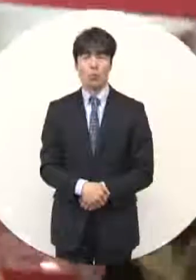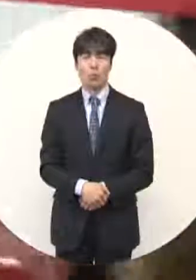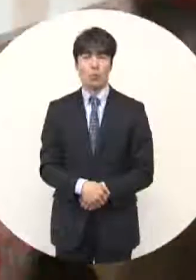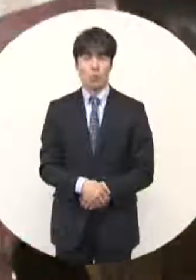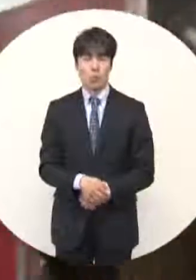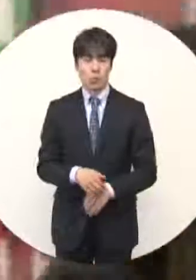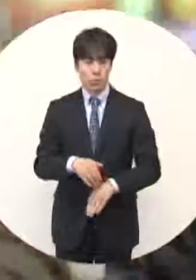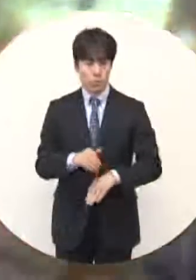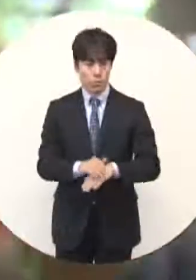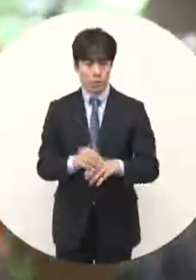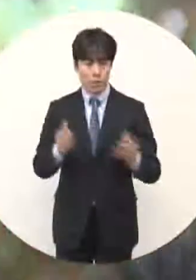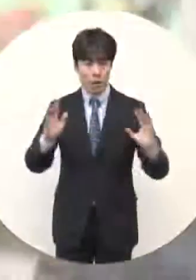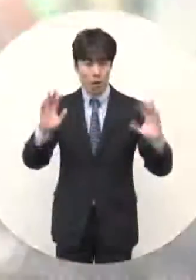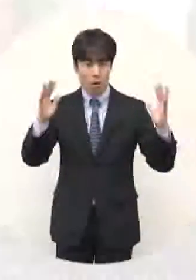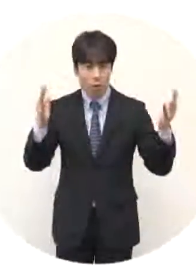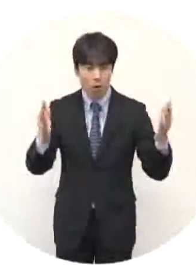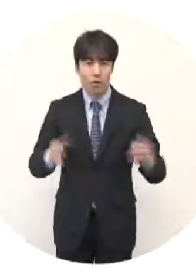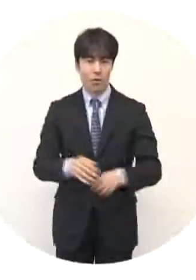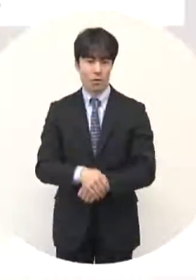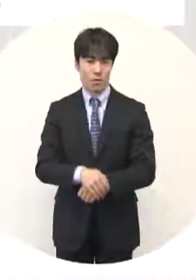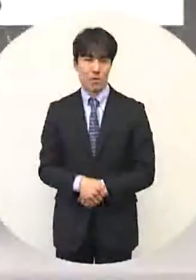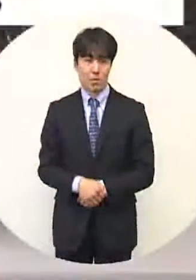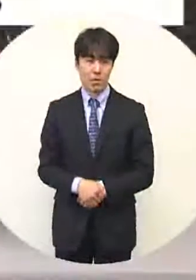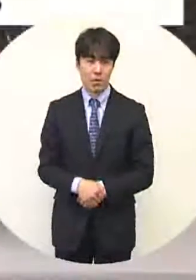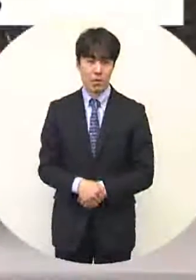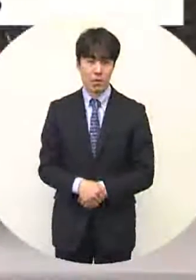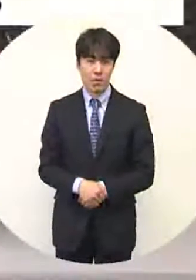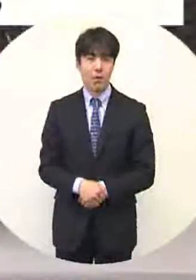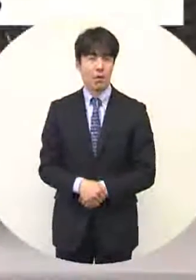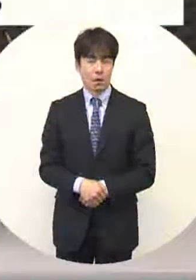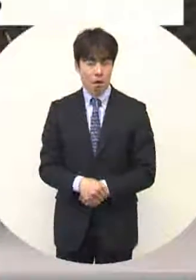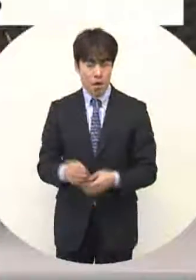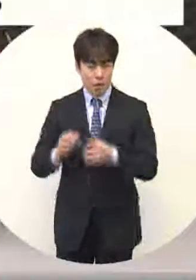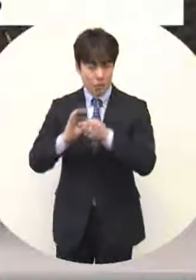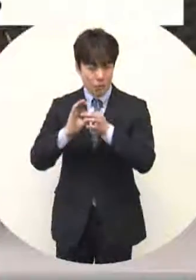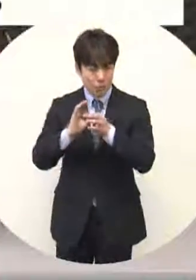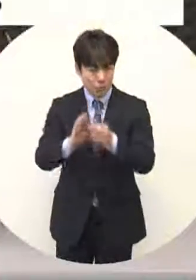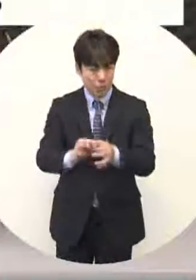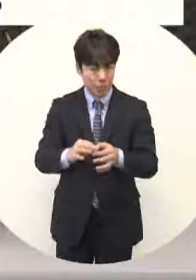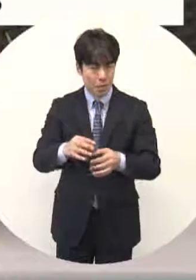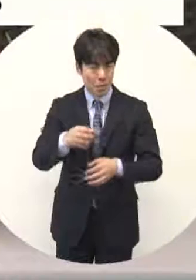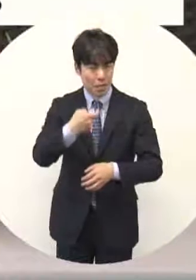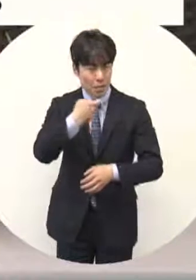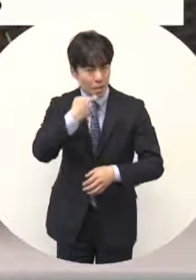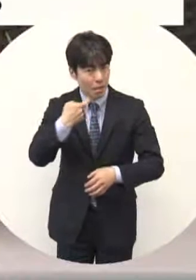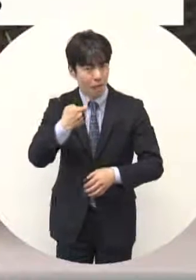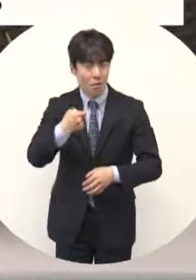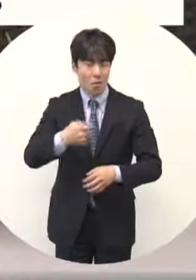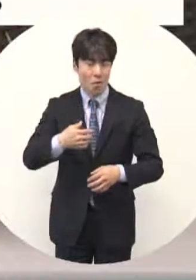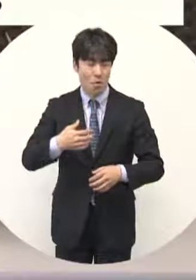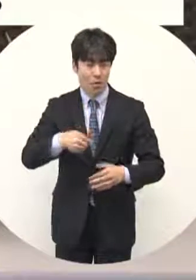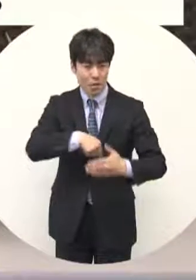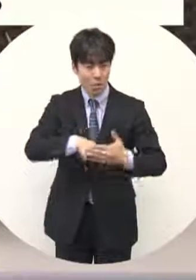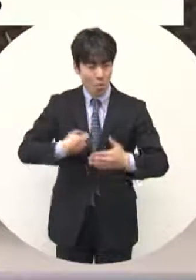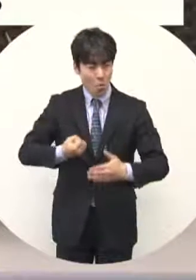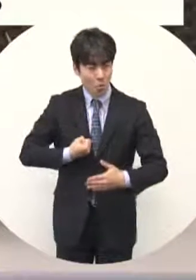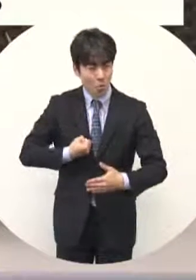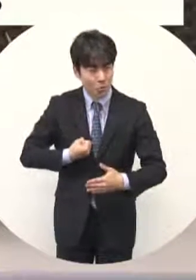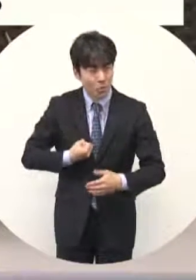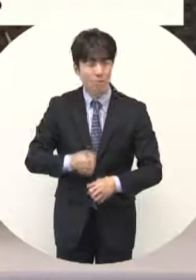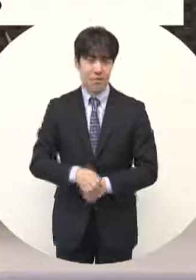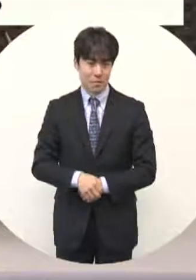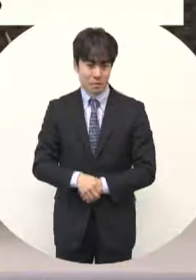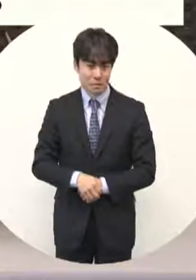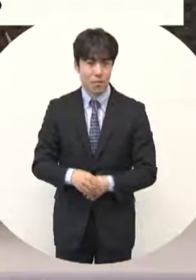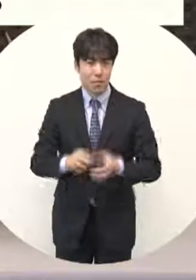おー、それは拍手ですね。いや、続きが気になる面白そうな動画でしたね。動画の